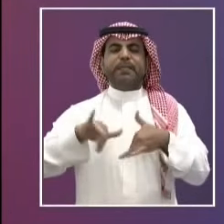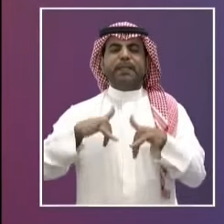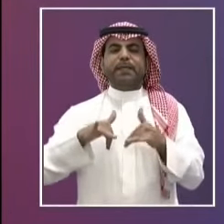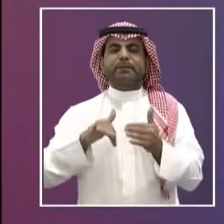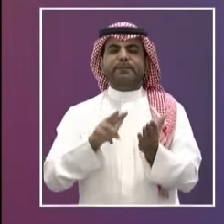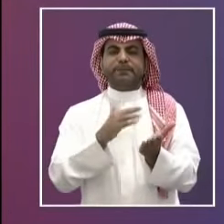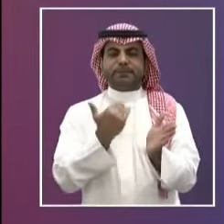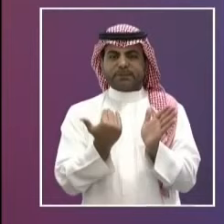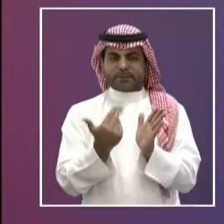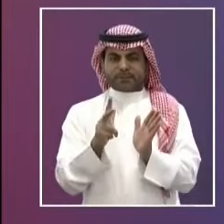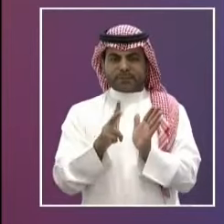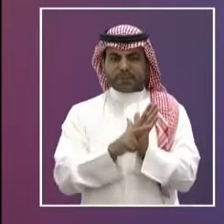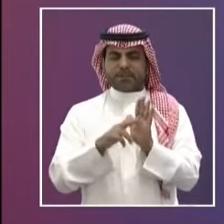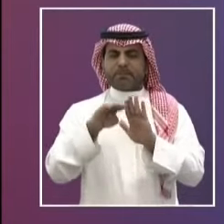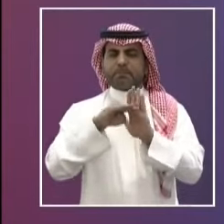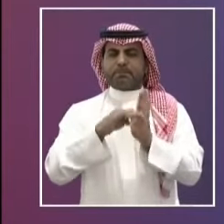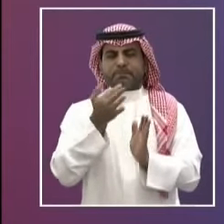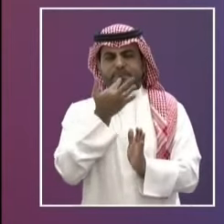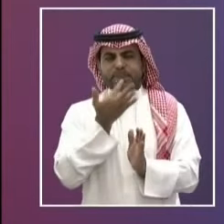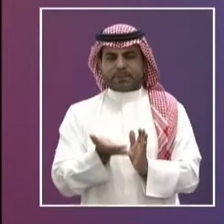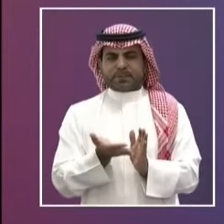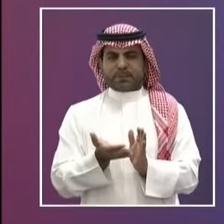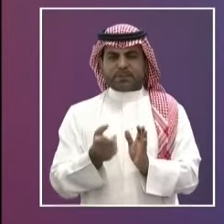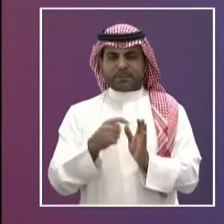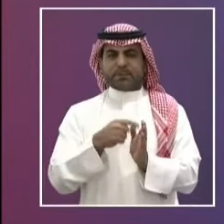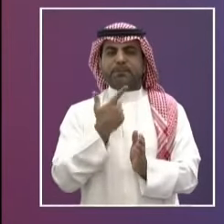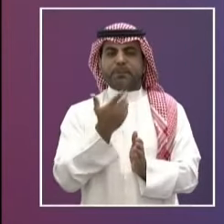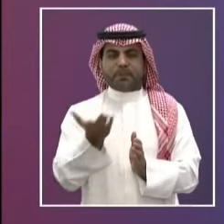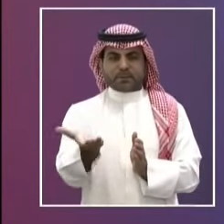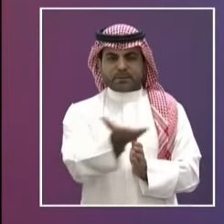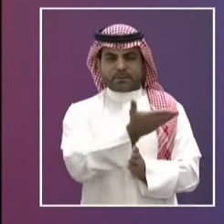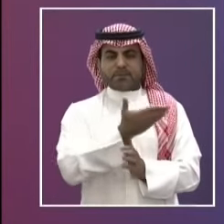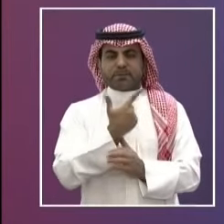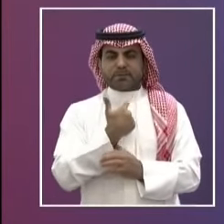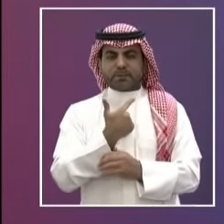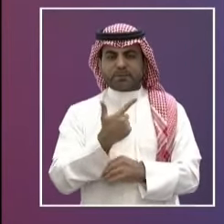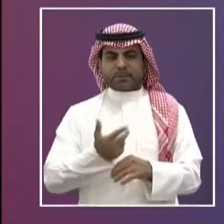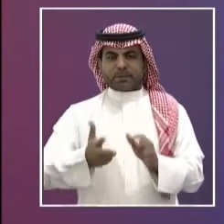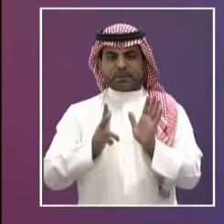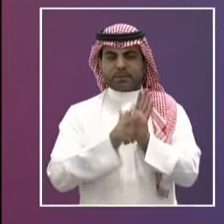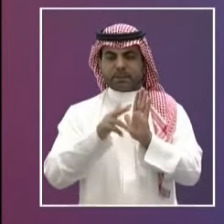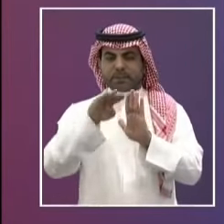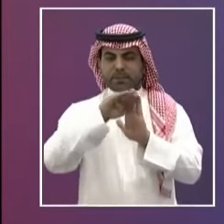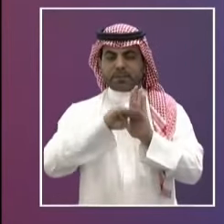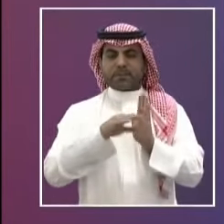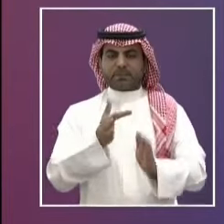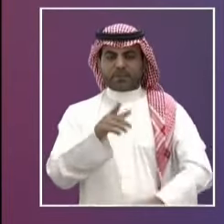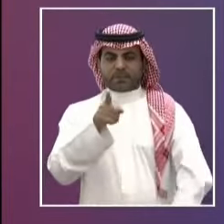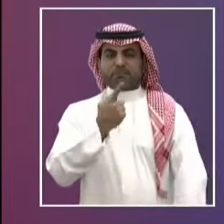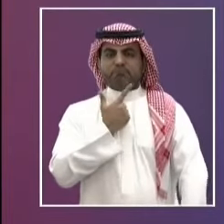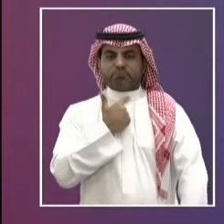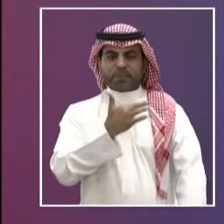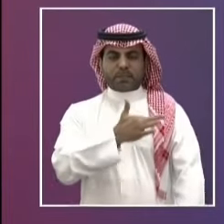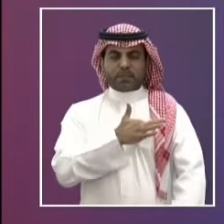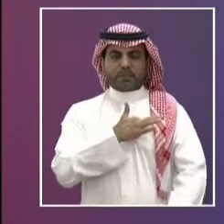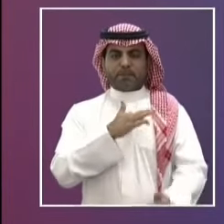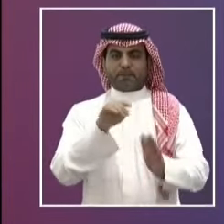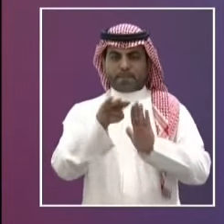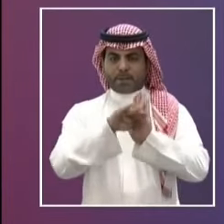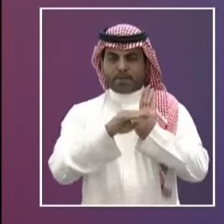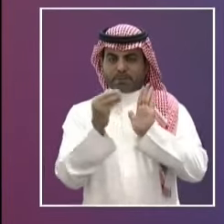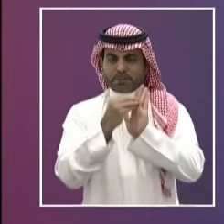على التصريح، آلية جدا بسيطة. إذا كان انتهى المواطن أو المقيم من التسجيل في